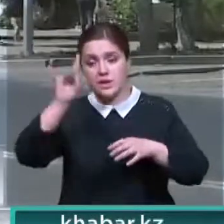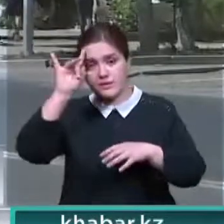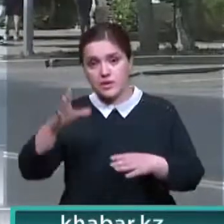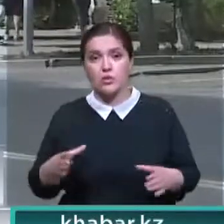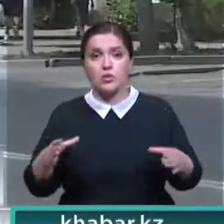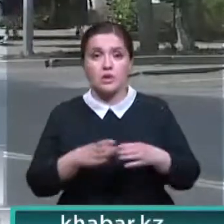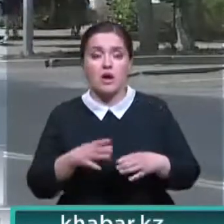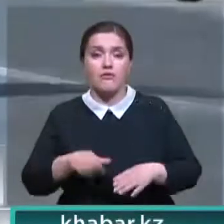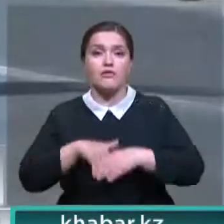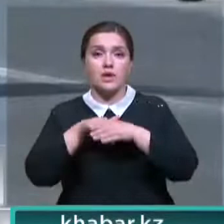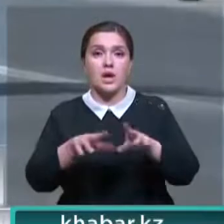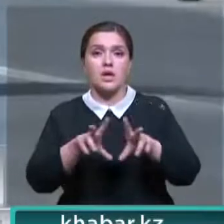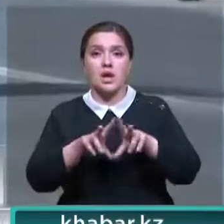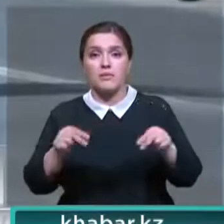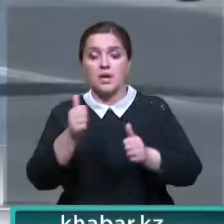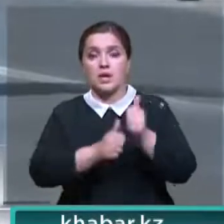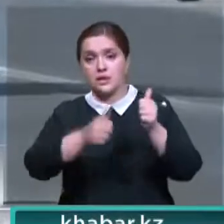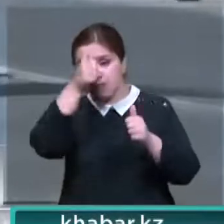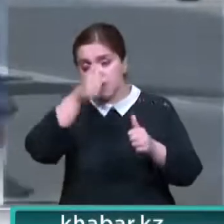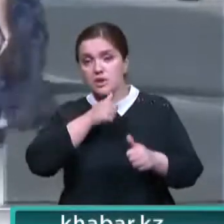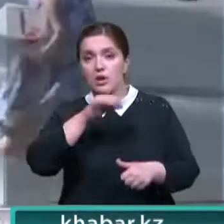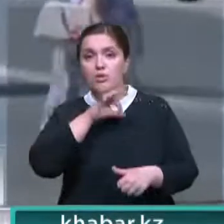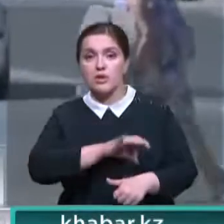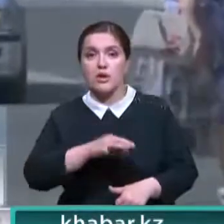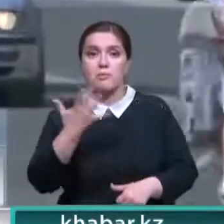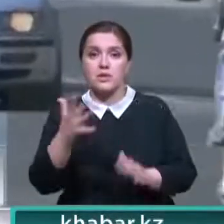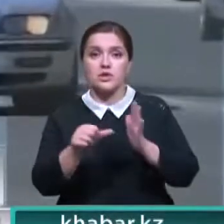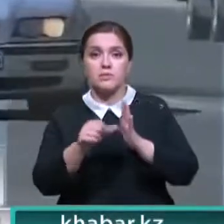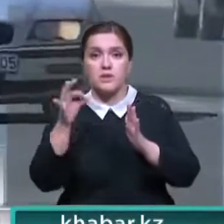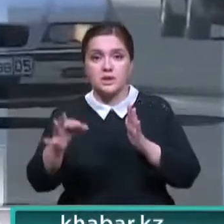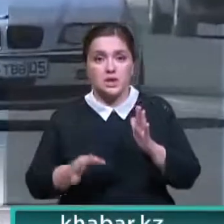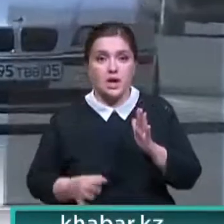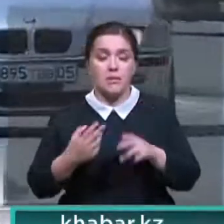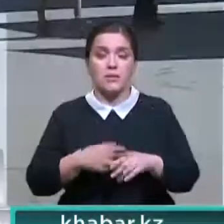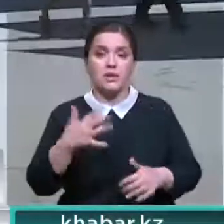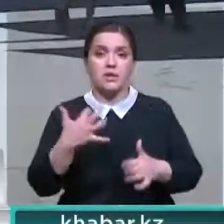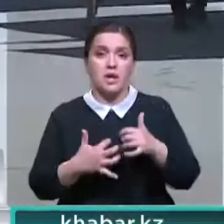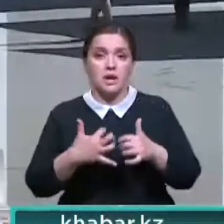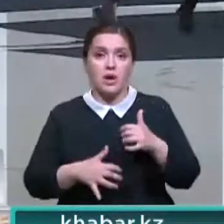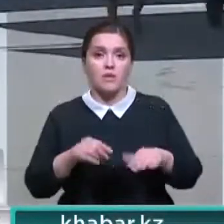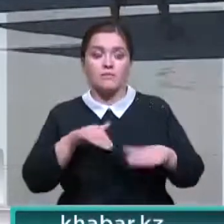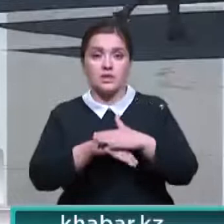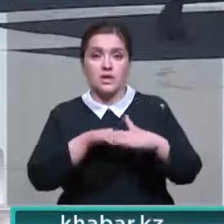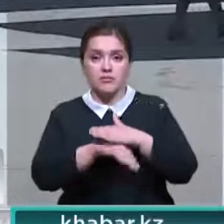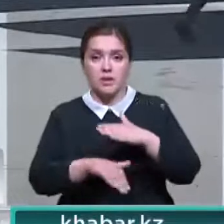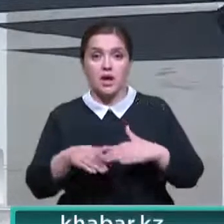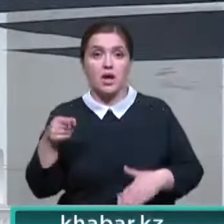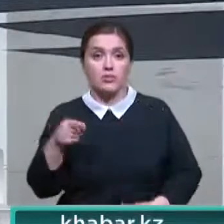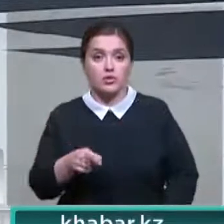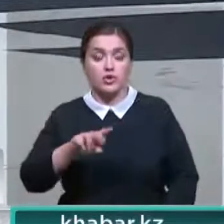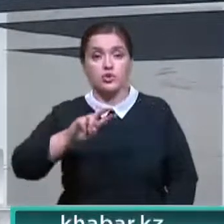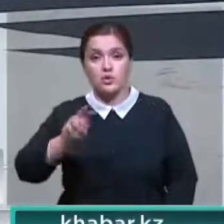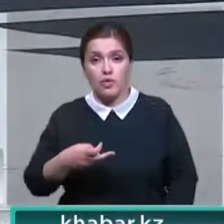всемирно известных холдингов. Вкладчикам обещали ежемесячный доход в 5-6%. При этом минимальная сумма депозита